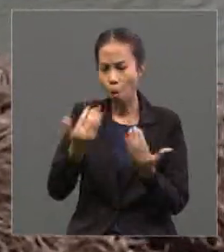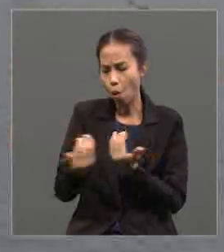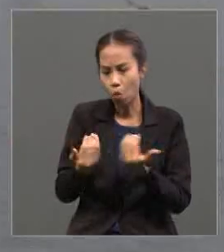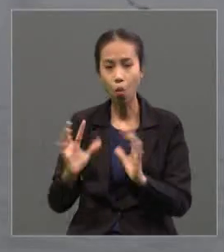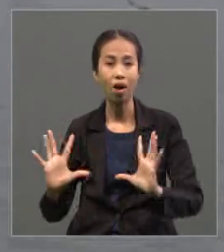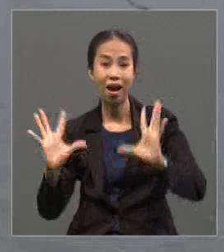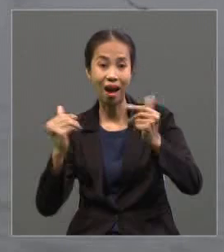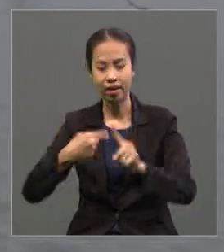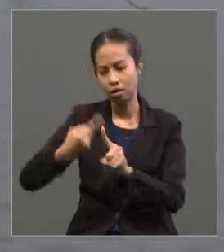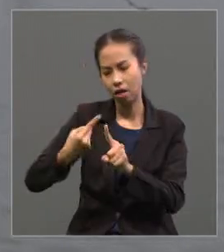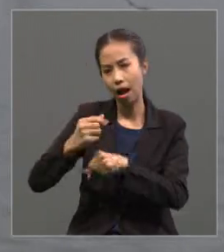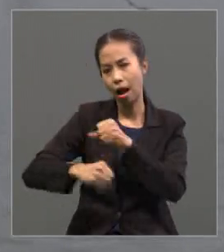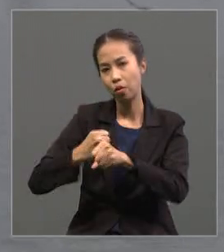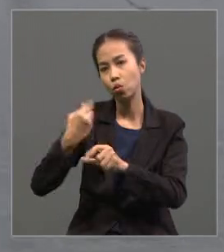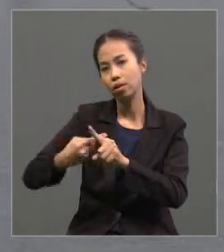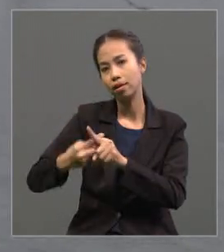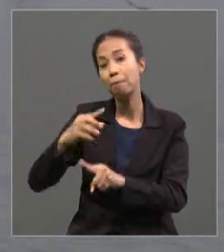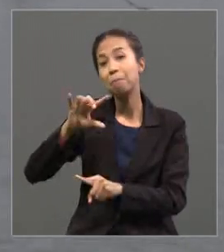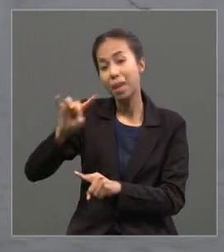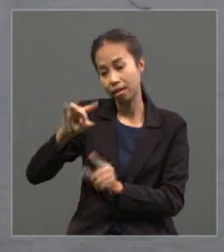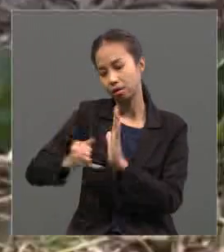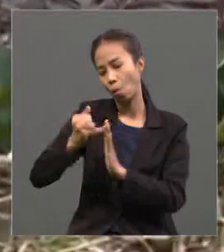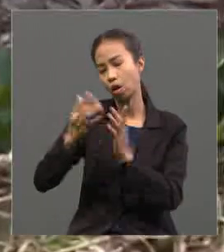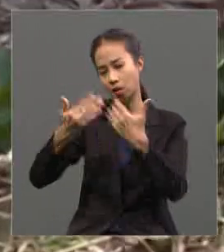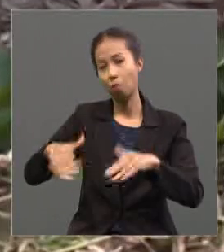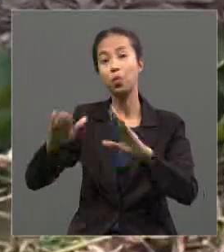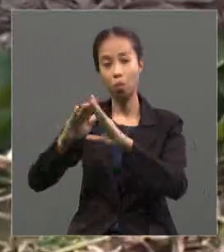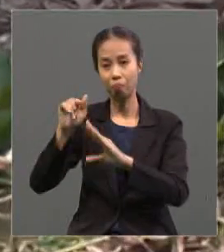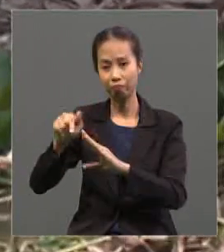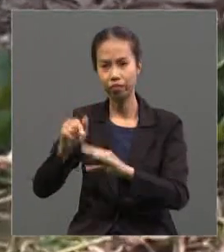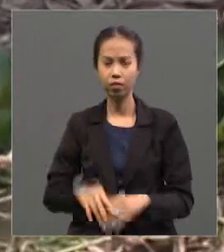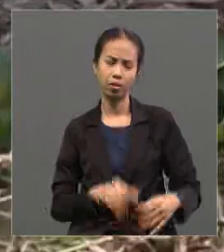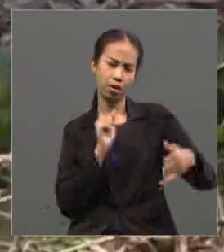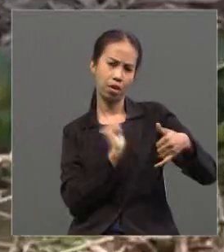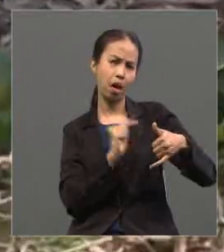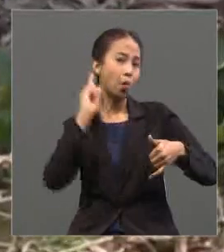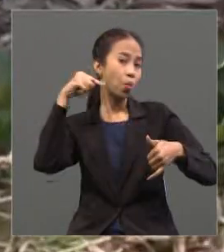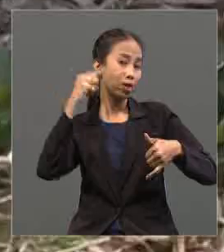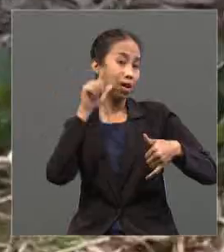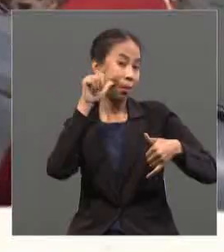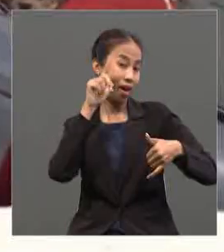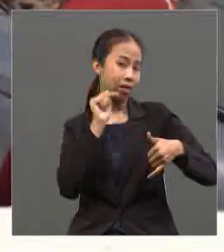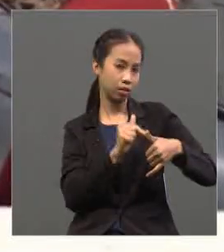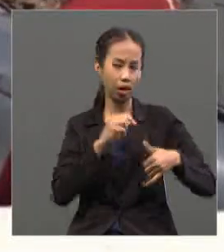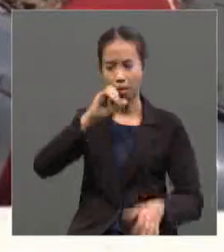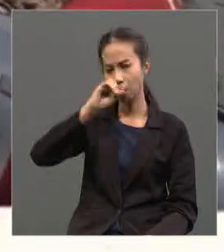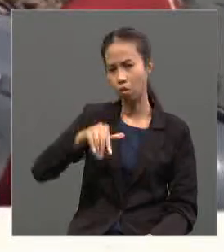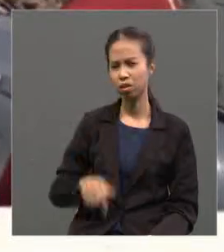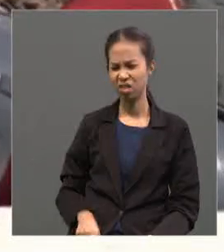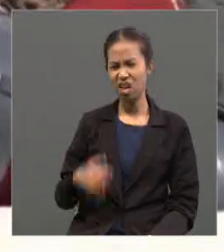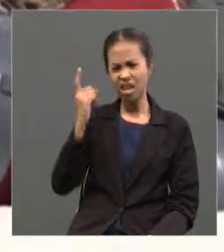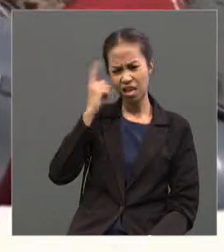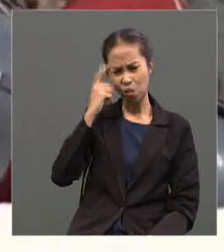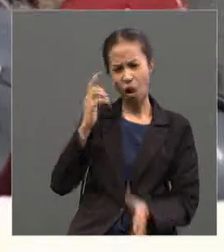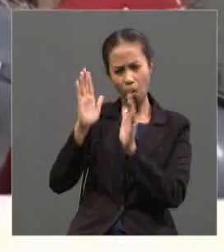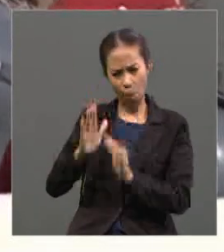ายหลังหายตัวออกจากบ้านที่ตำบลหินมูลอำเภอบางเลนจังหวัดนครปฐมคือแม่ของเด็กเนี่ยช่วงแรกวันแรกเลยนะคะบอกว่ามีคนเข้ามา